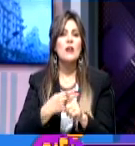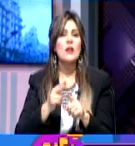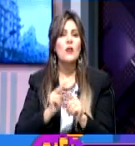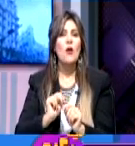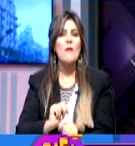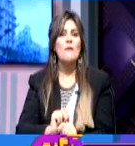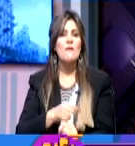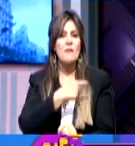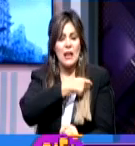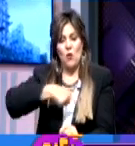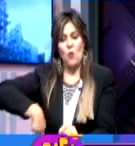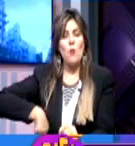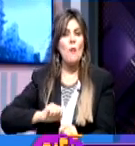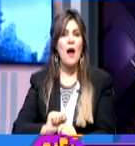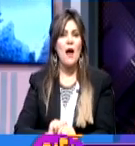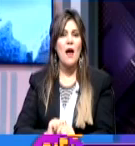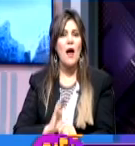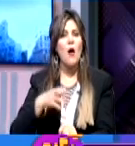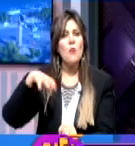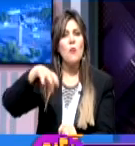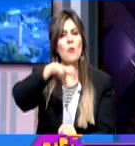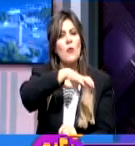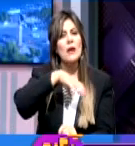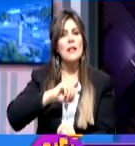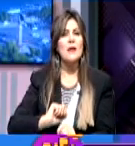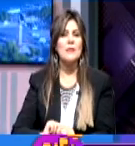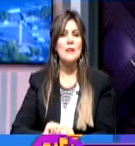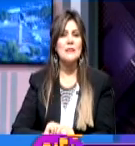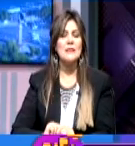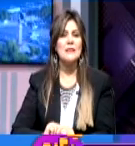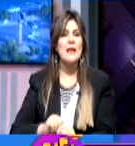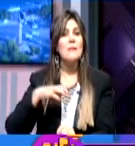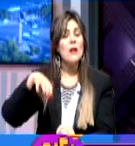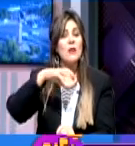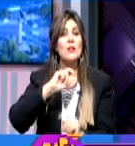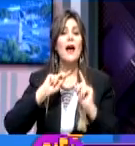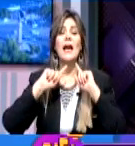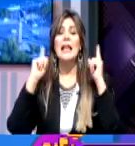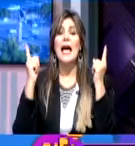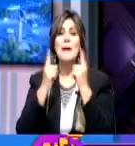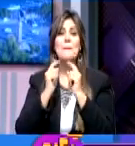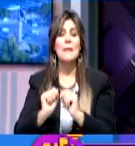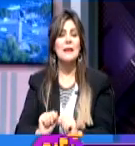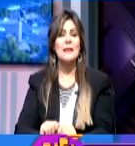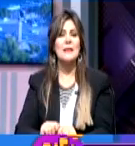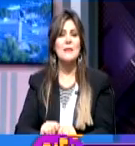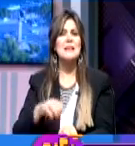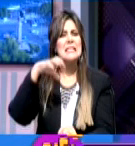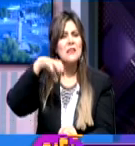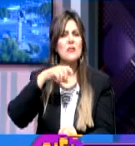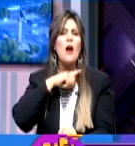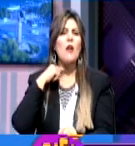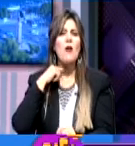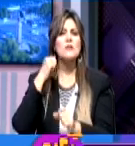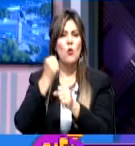الحكومية وبعض الهيئات العامة الأخرى وما تبقى من قطاع الأعمال العام، لكن القطاع الخاص الذي